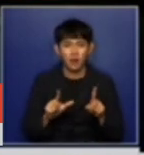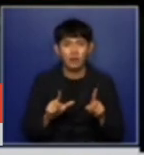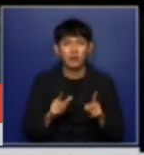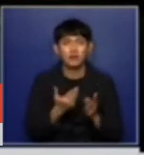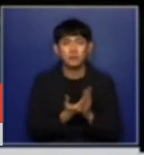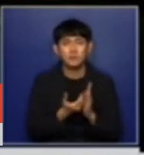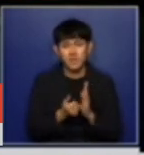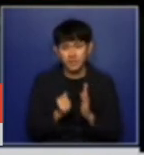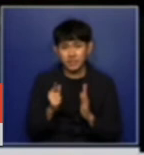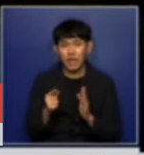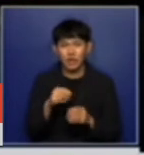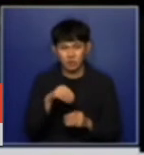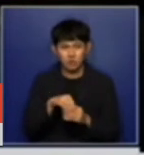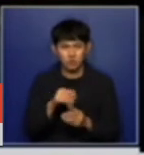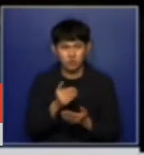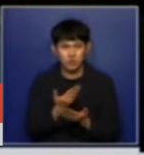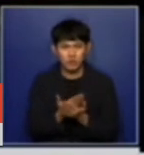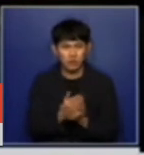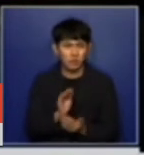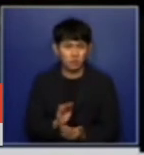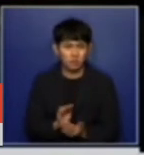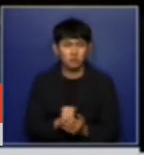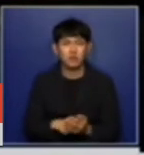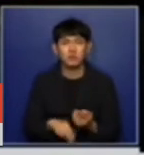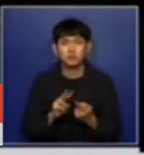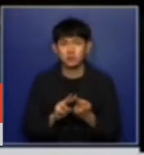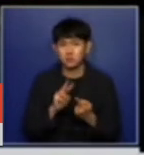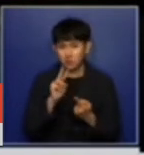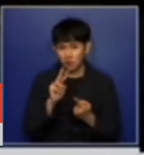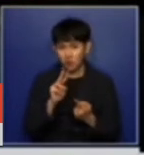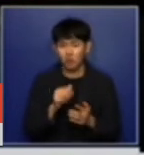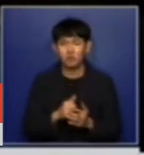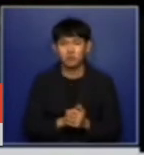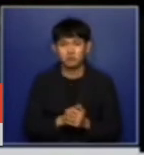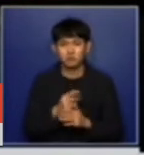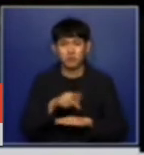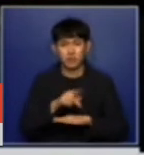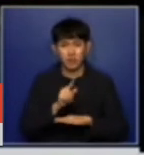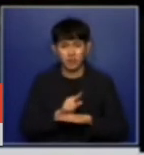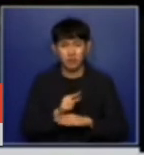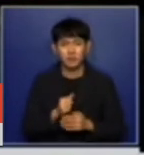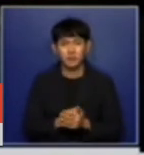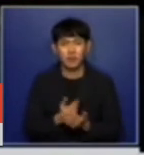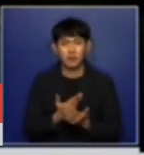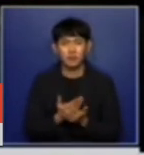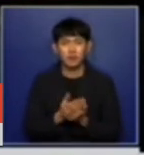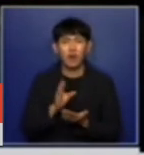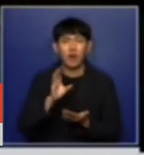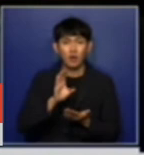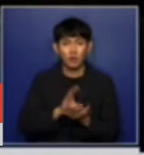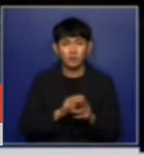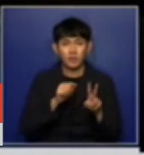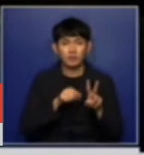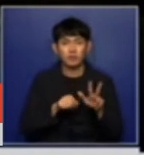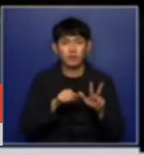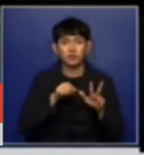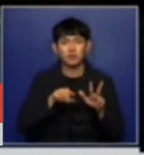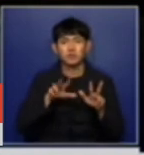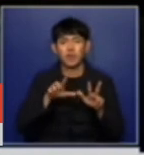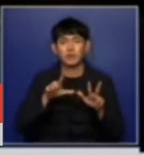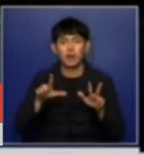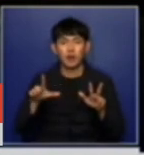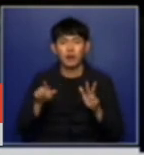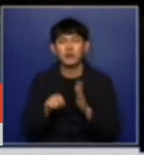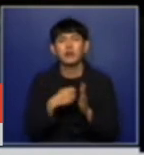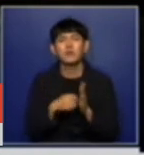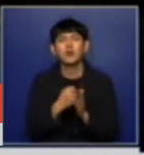ายอยู่ในขณะนี้อยู่สองท่านประธานครับสามารถตั้งงบประมาณน้อยกว่า 3.3 ล้านล้านได้เพรา